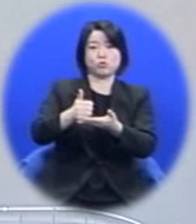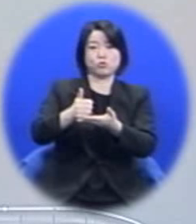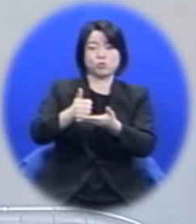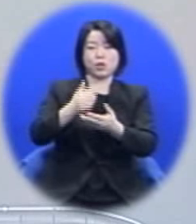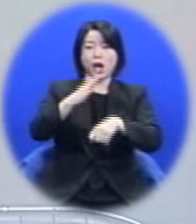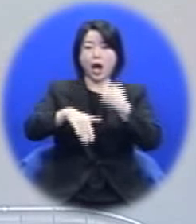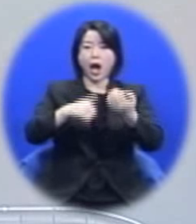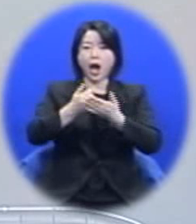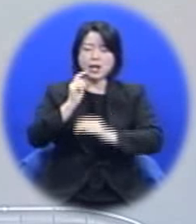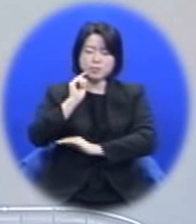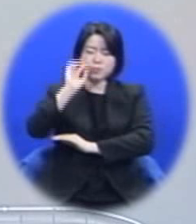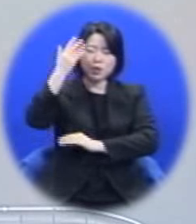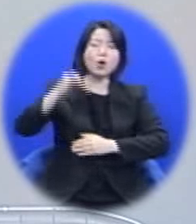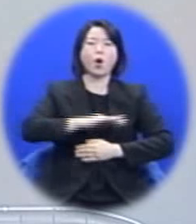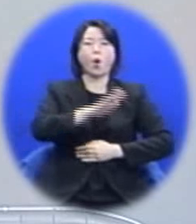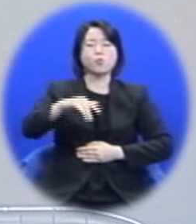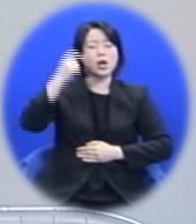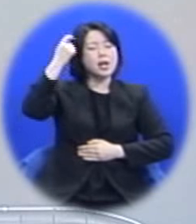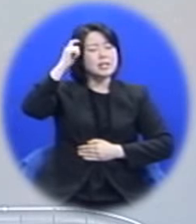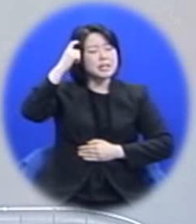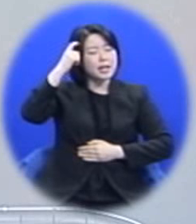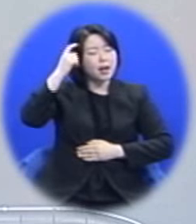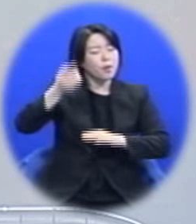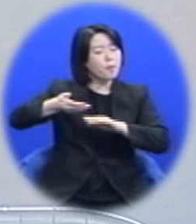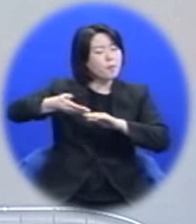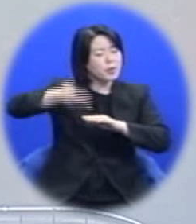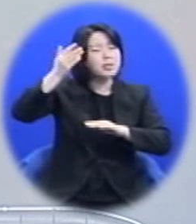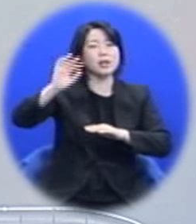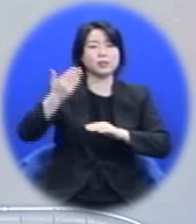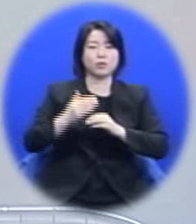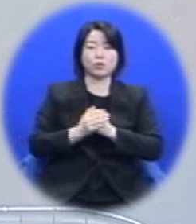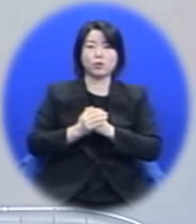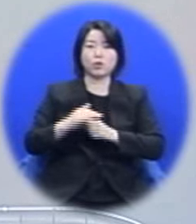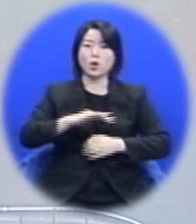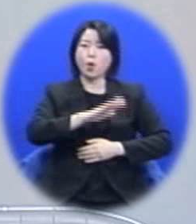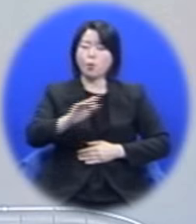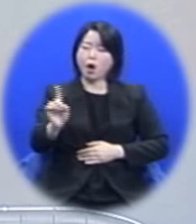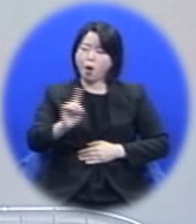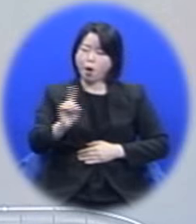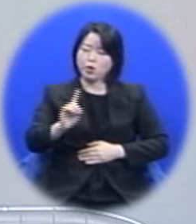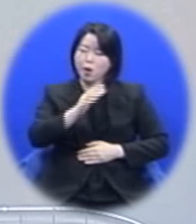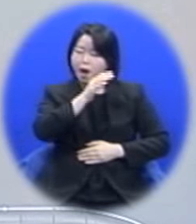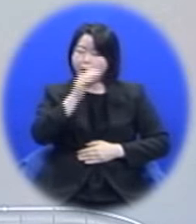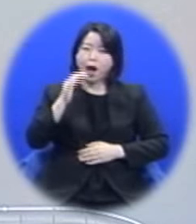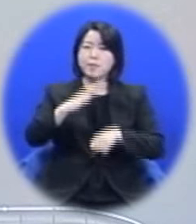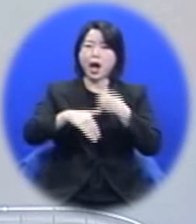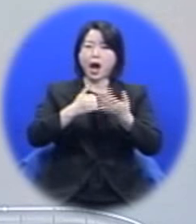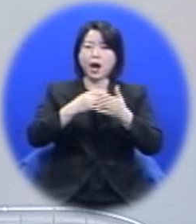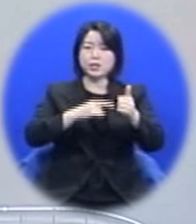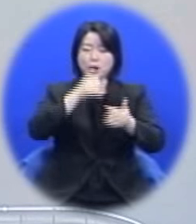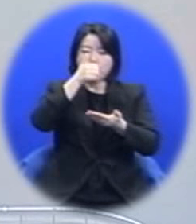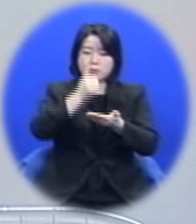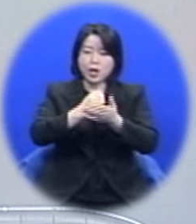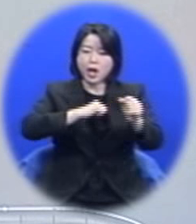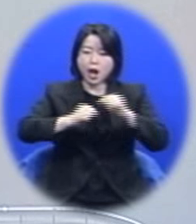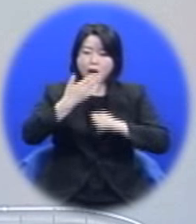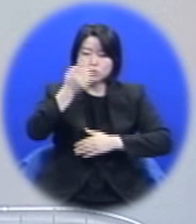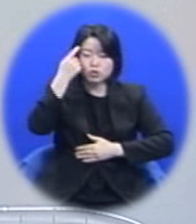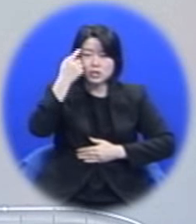영광은 우리의 상상을 뛰어넘습니다. 우리가 어떻게 감히 하나님에게 범죄할 수